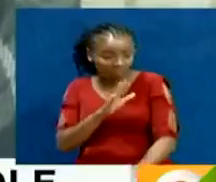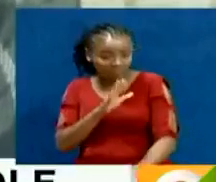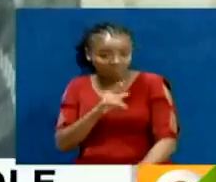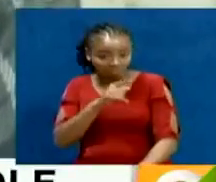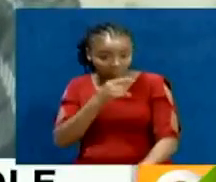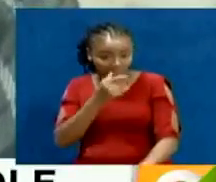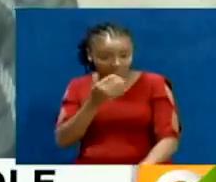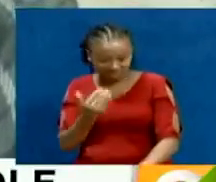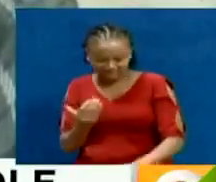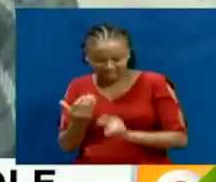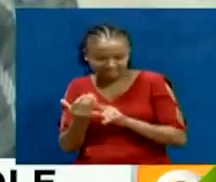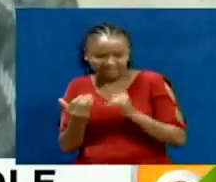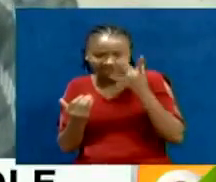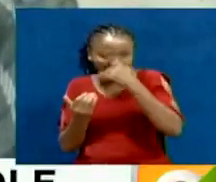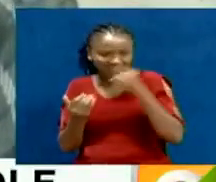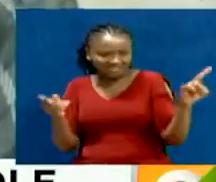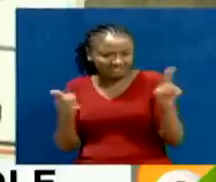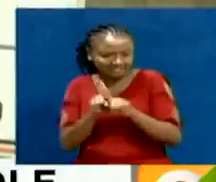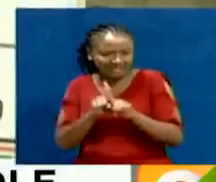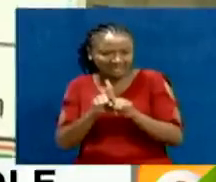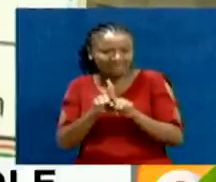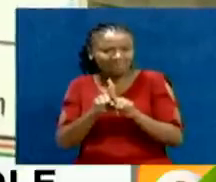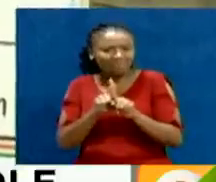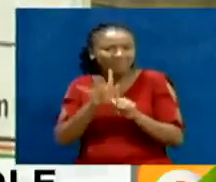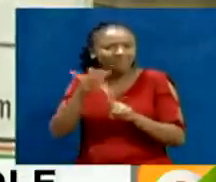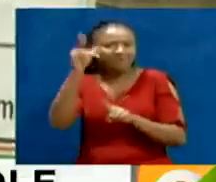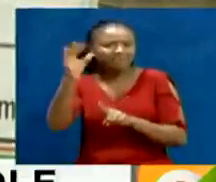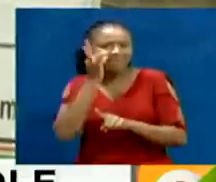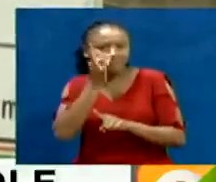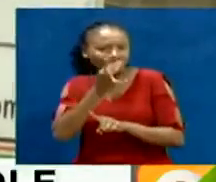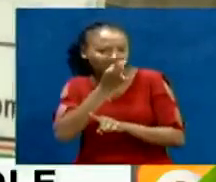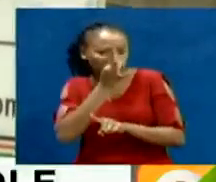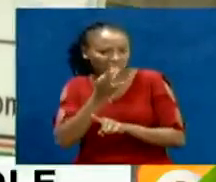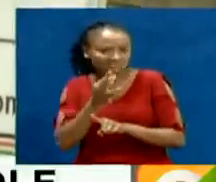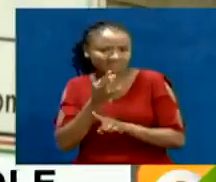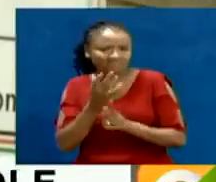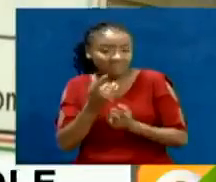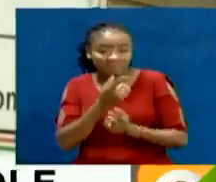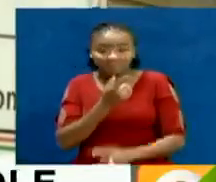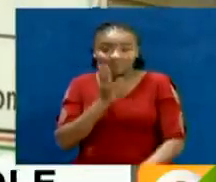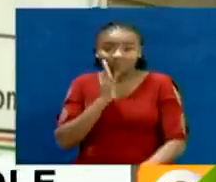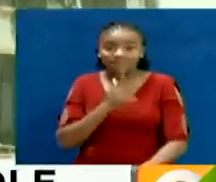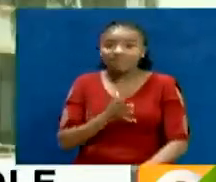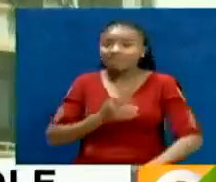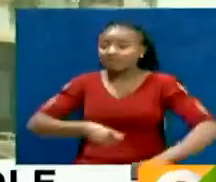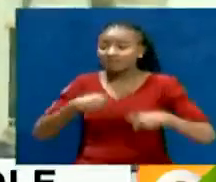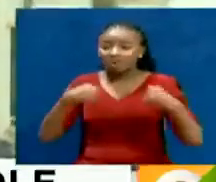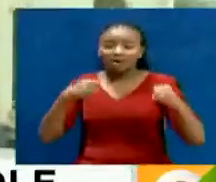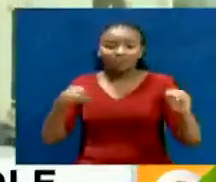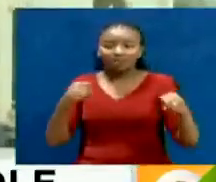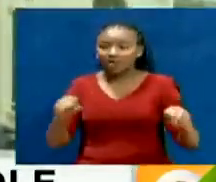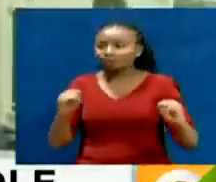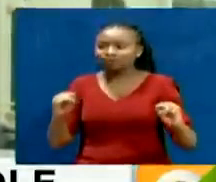mtoto aliyekuwa akifanana na Jennifer Michelle amepatikana katika hospitali ya Mama Lucy ulimfikia mama huyu. Nilichukua tu